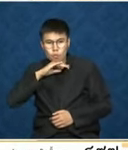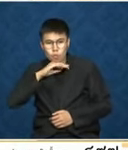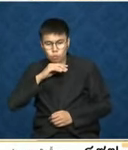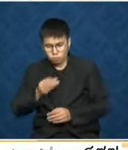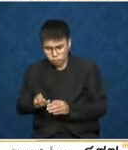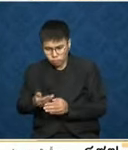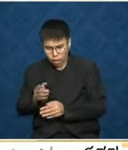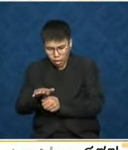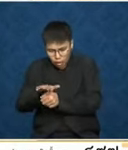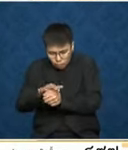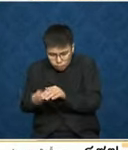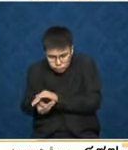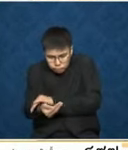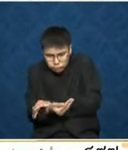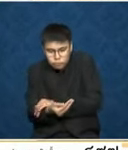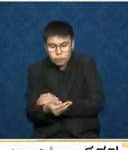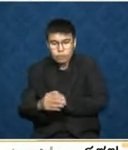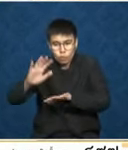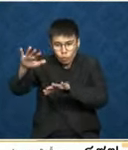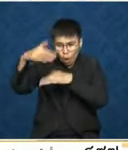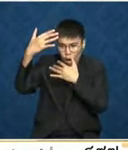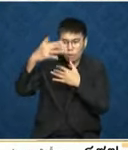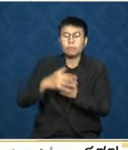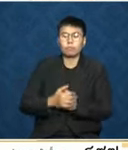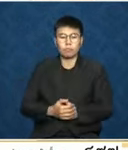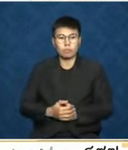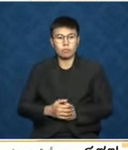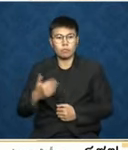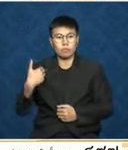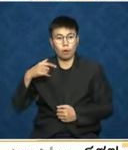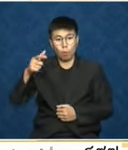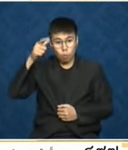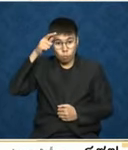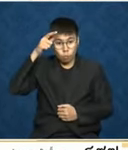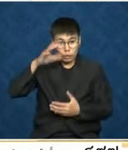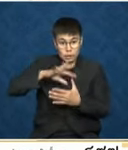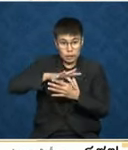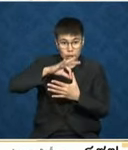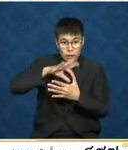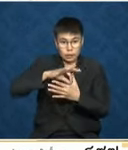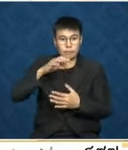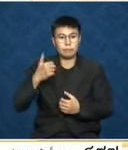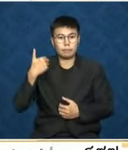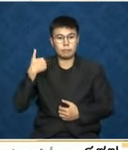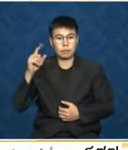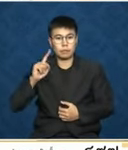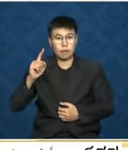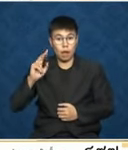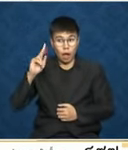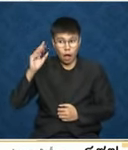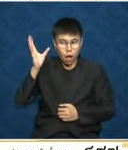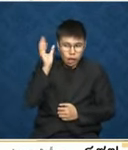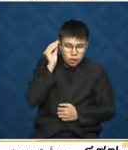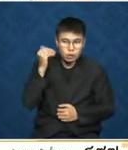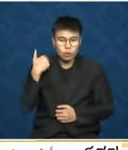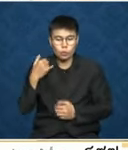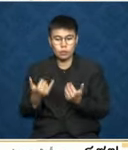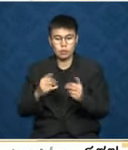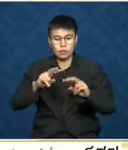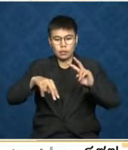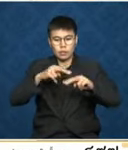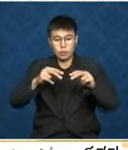ท่าเรือคองเตยเนื้องัวเถื่อนครับท่านประธานที่เคารพครับมีข่าวแว่วๆมาว่าวันนี้มีการไปตรวจสอบ